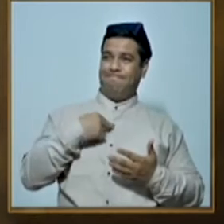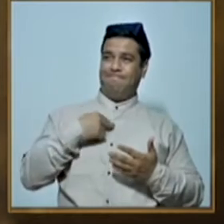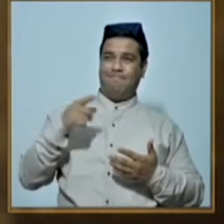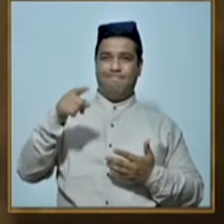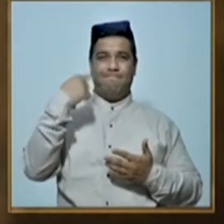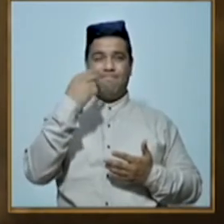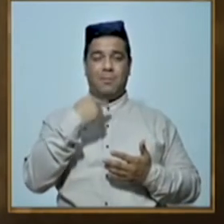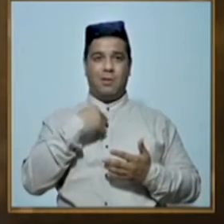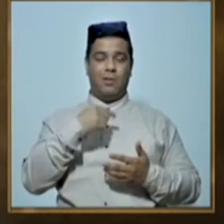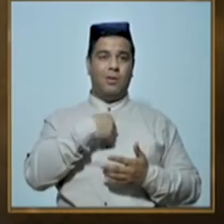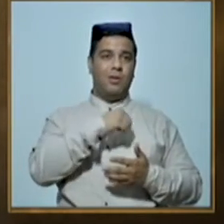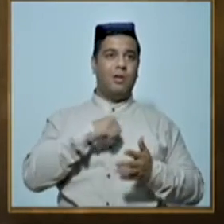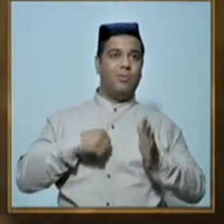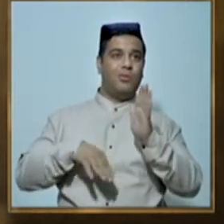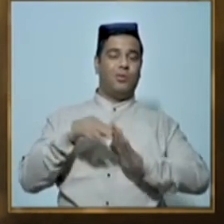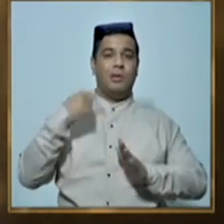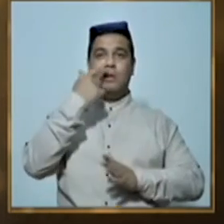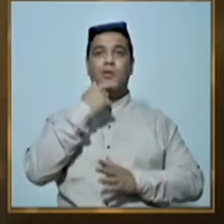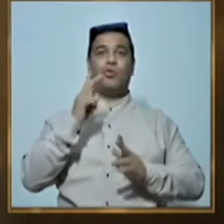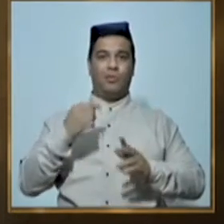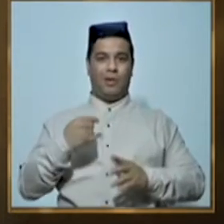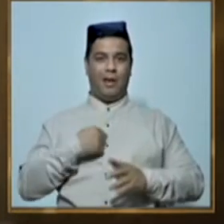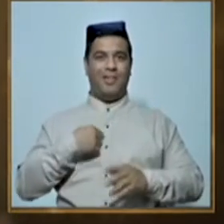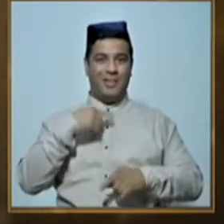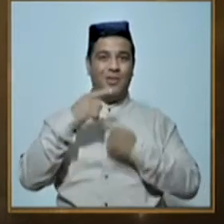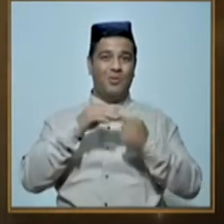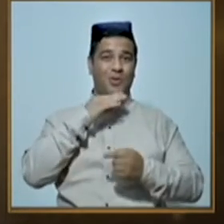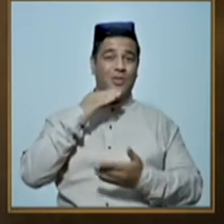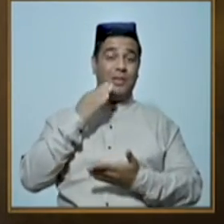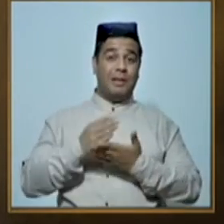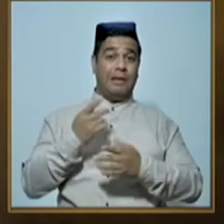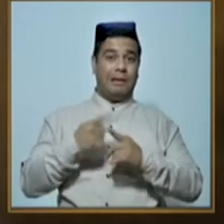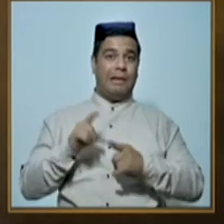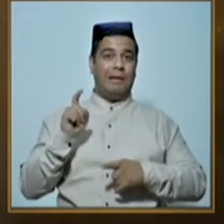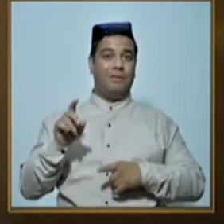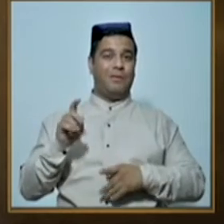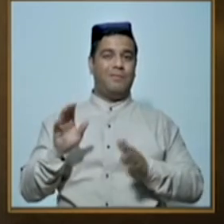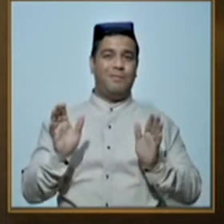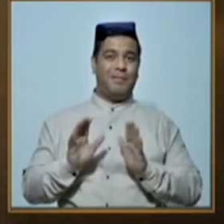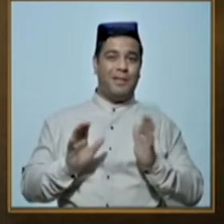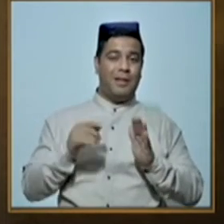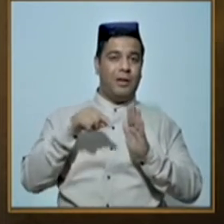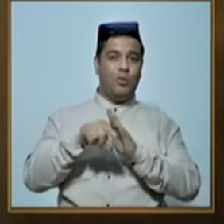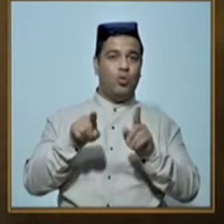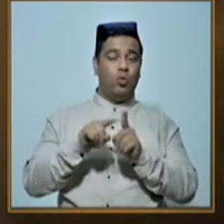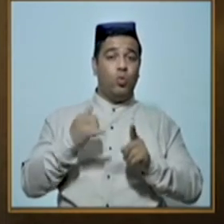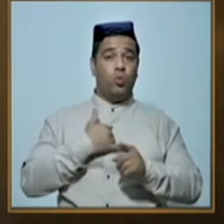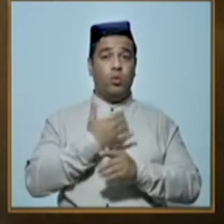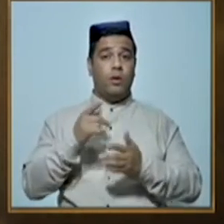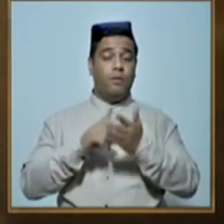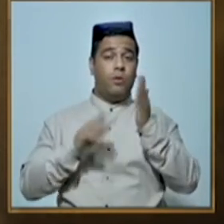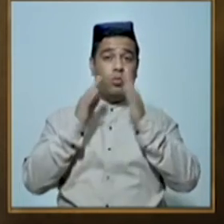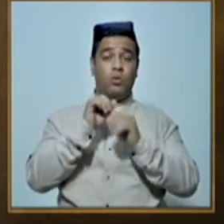ham xunuk, bu yerda mendan chiroylisi yo'q. Shunga oid o'zini boshqa tasarruflarga ham shundan kelib chiqadi.